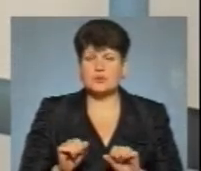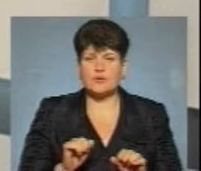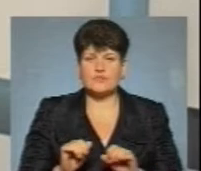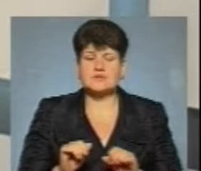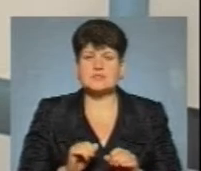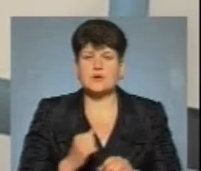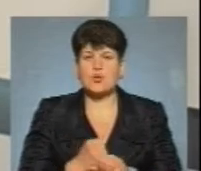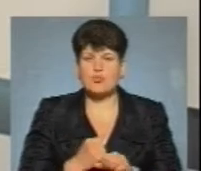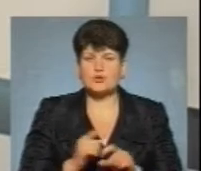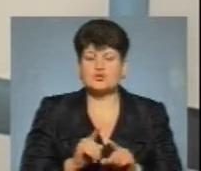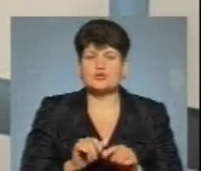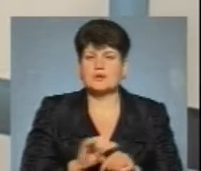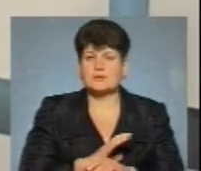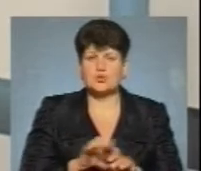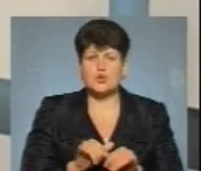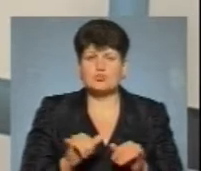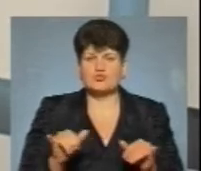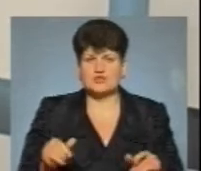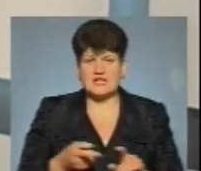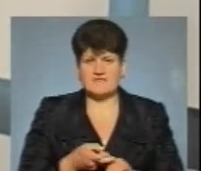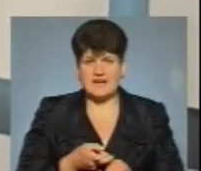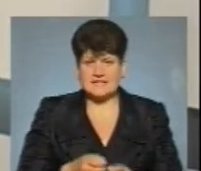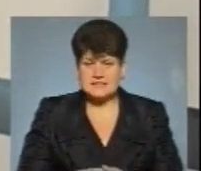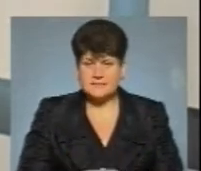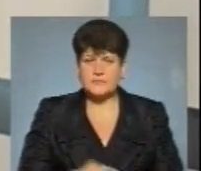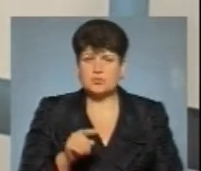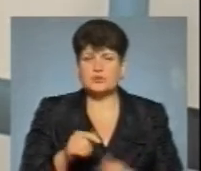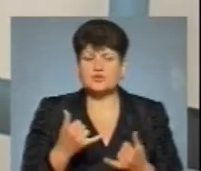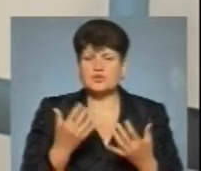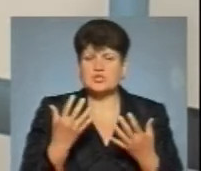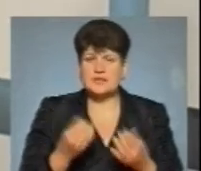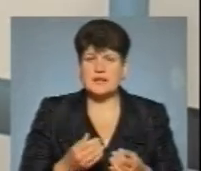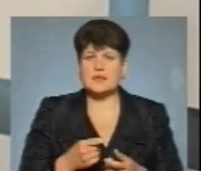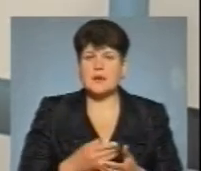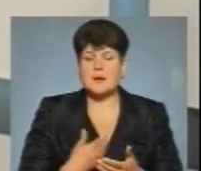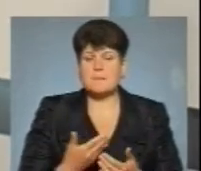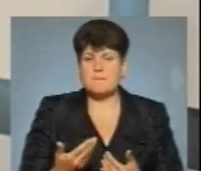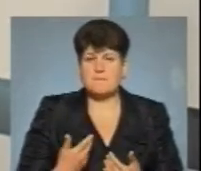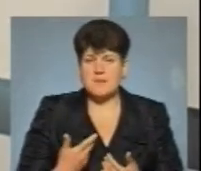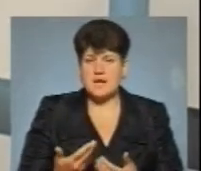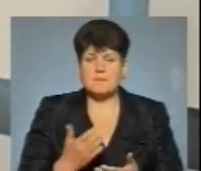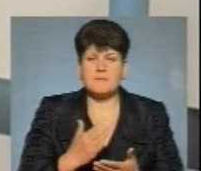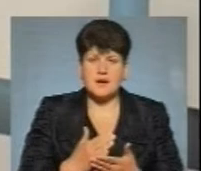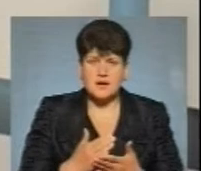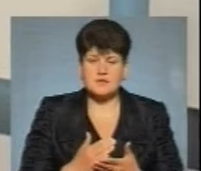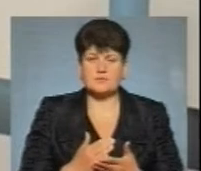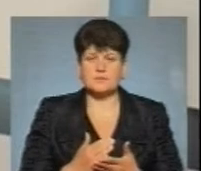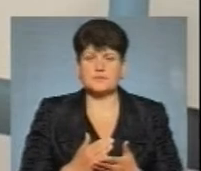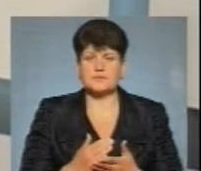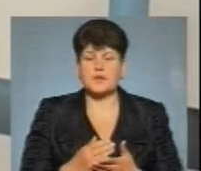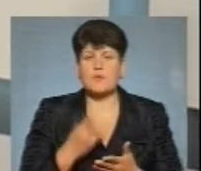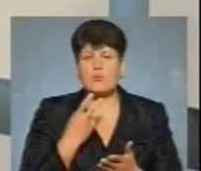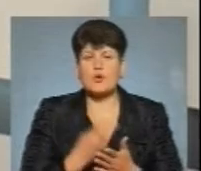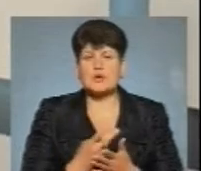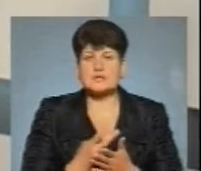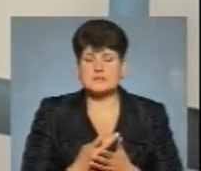щодо запобігання розповсюдження інфекції. Тому на сьогоднішній день ми маємо десь, ми по тому показнику у